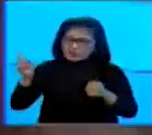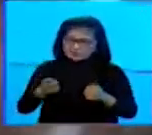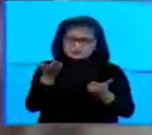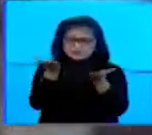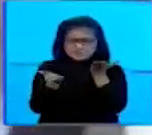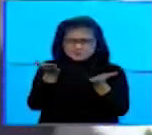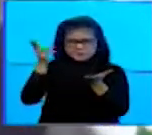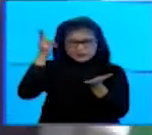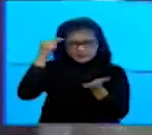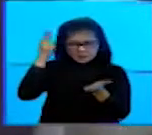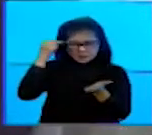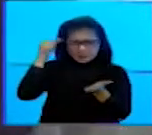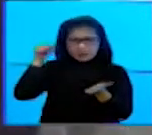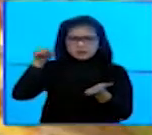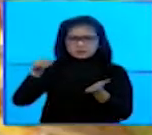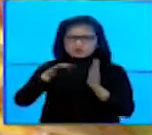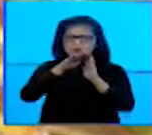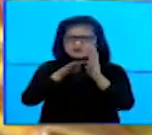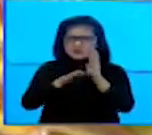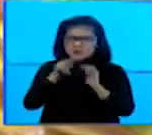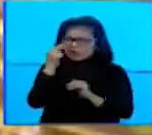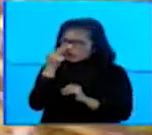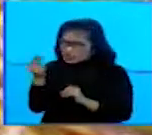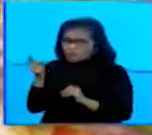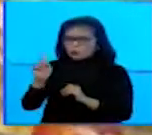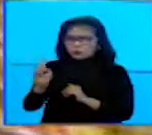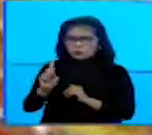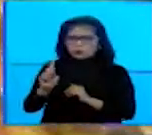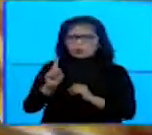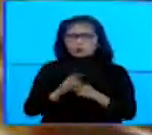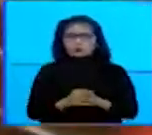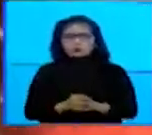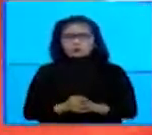pemerintah dalam mengambil kebijakan. Tim Liputan Kontributor melaporkan.